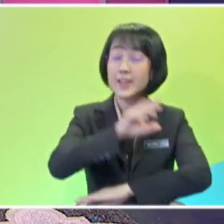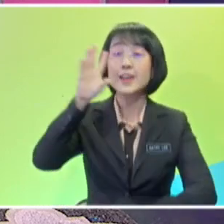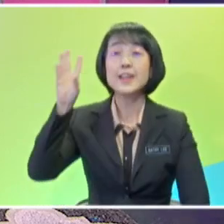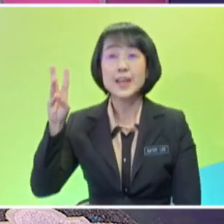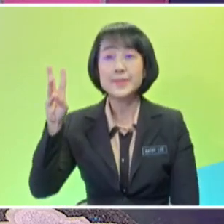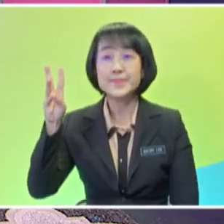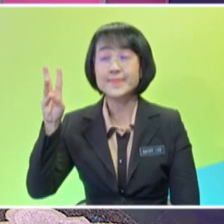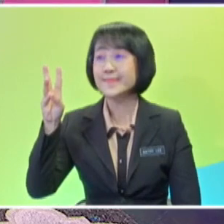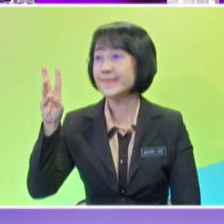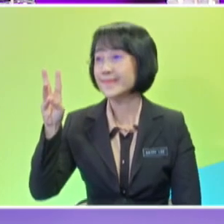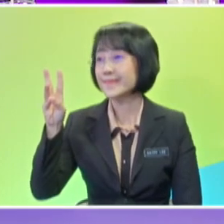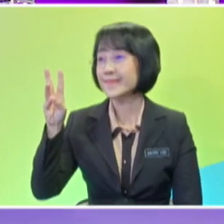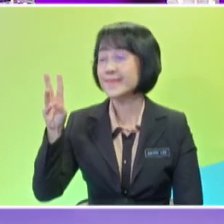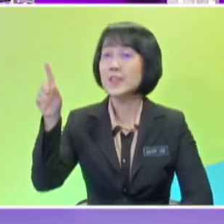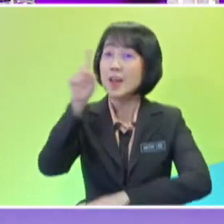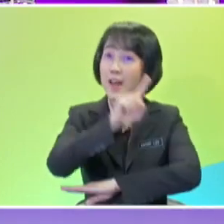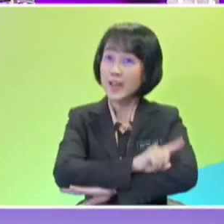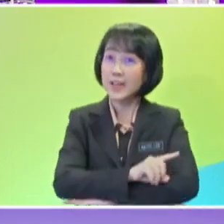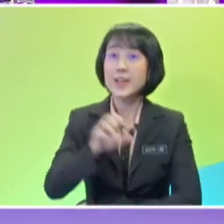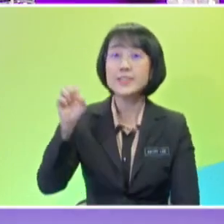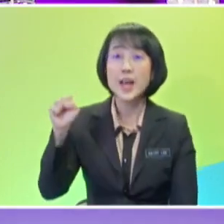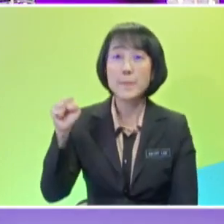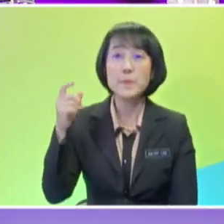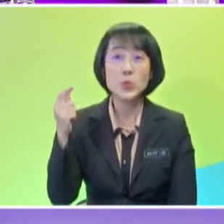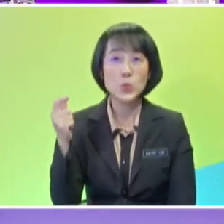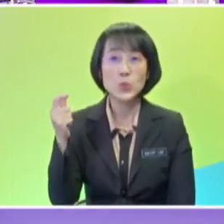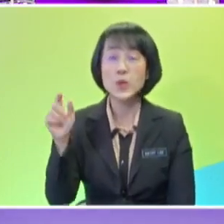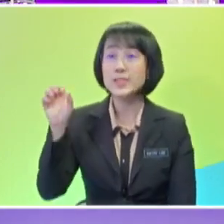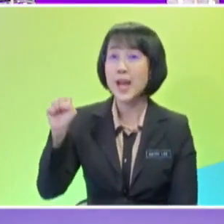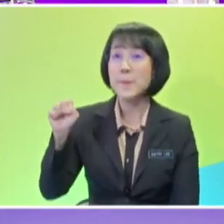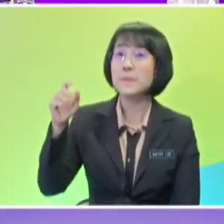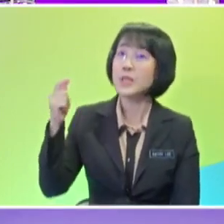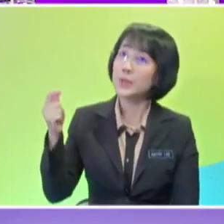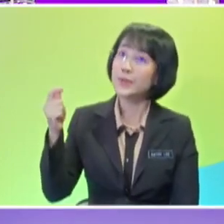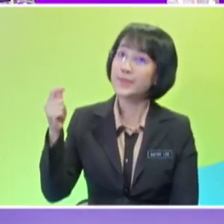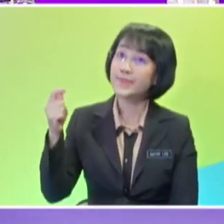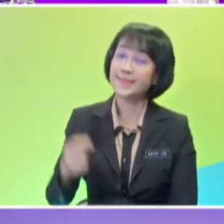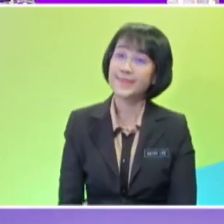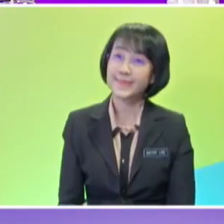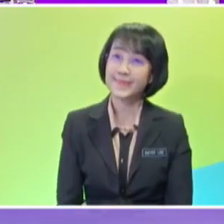bunga keenam adalah hari Sabtu Sabtu